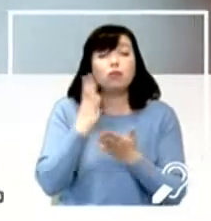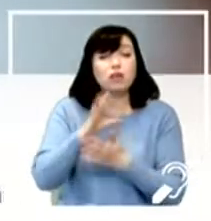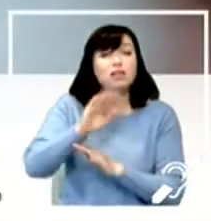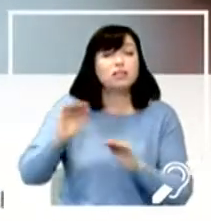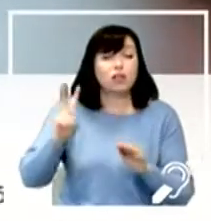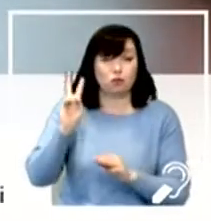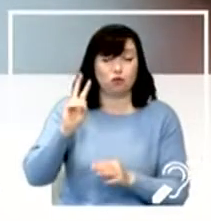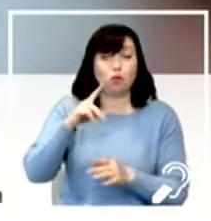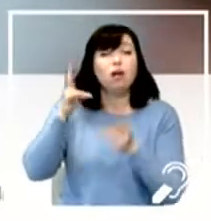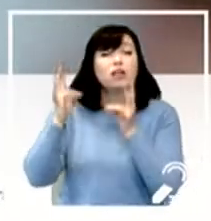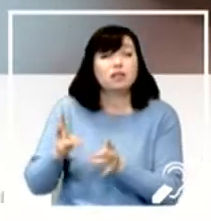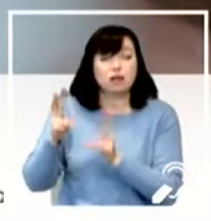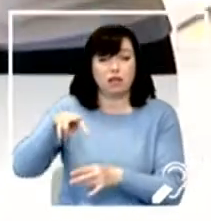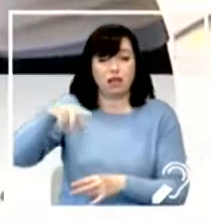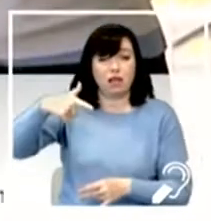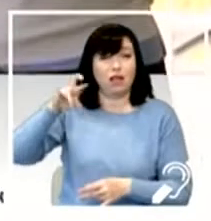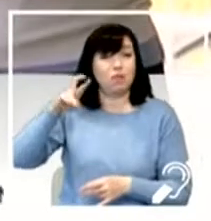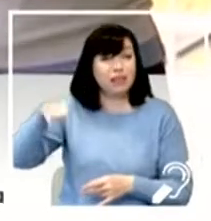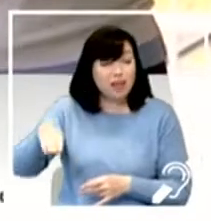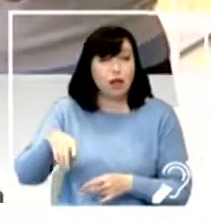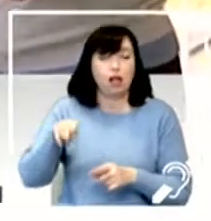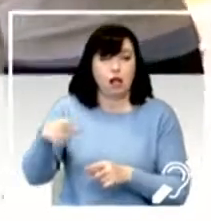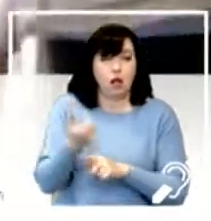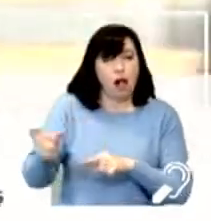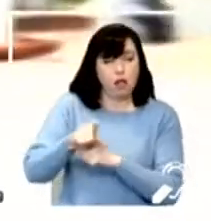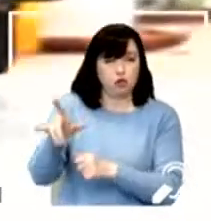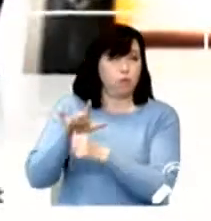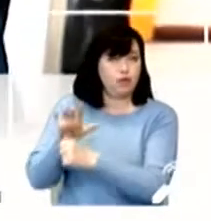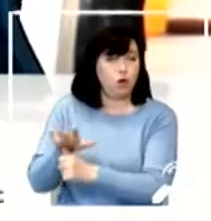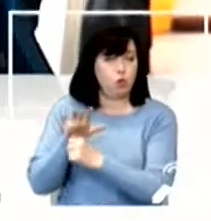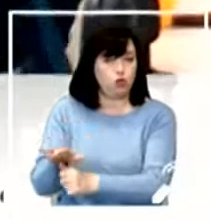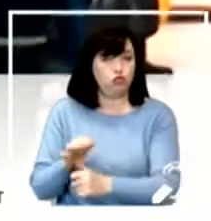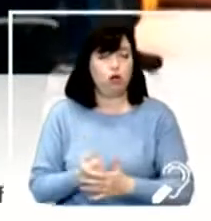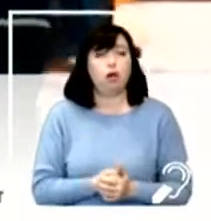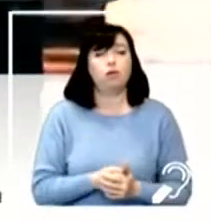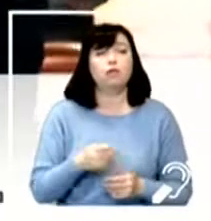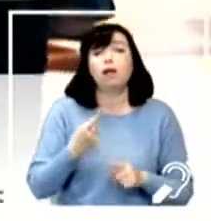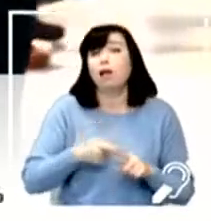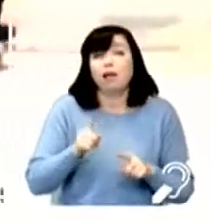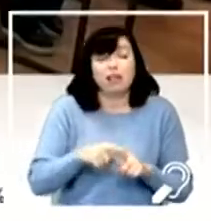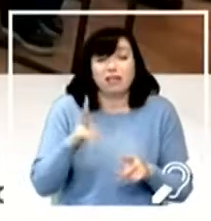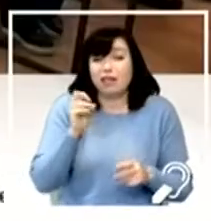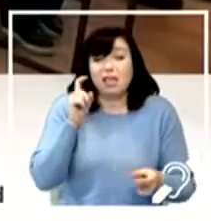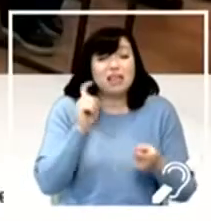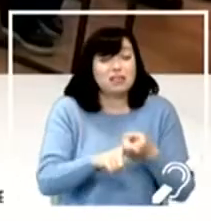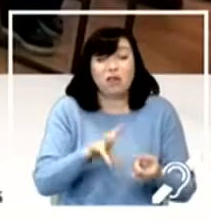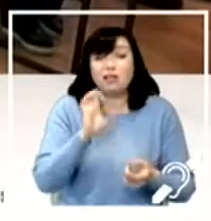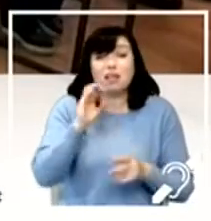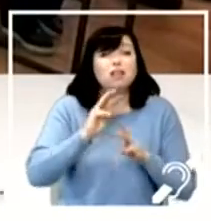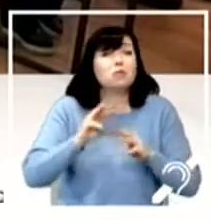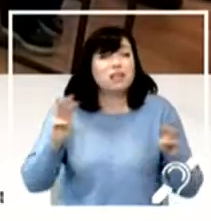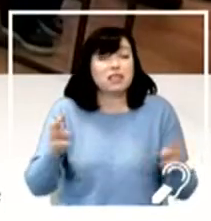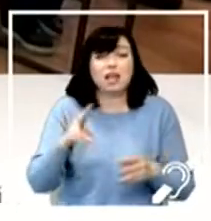copiii LGBT în școală. Această inițiativă nu are de-a face cu ministerul sau